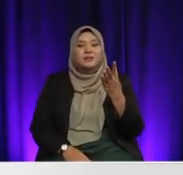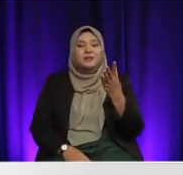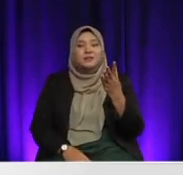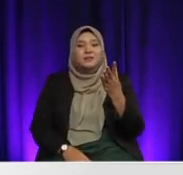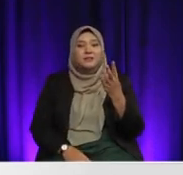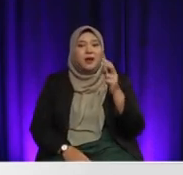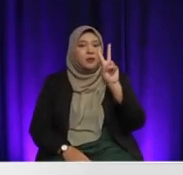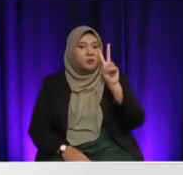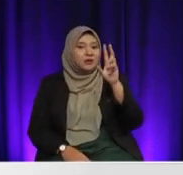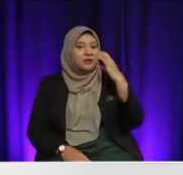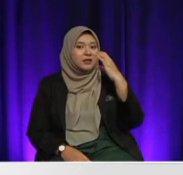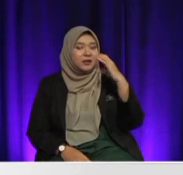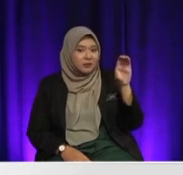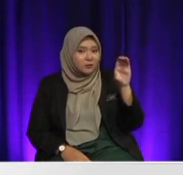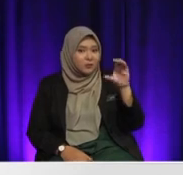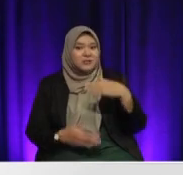kedua?